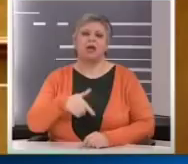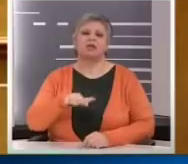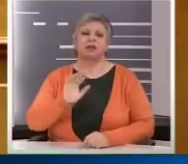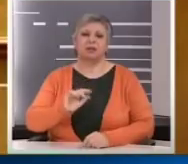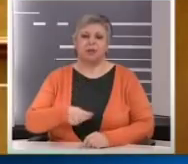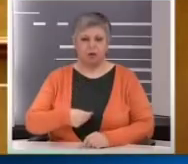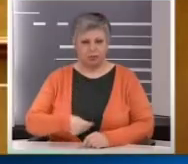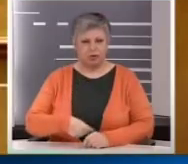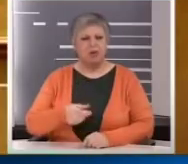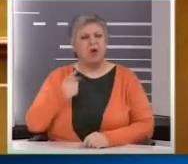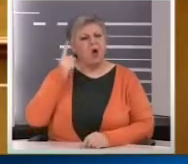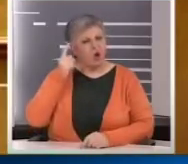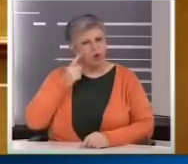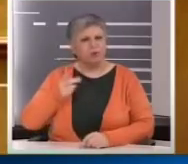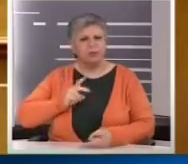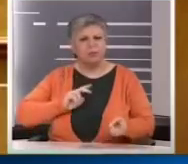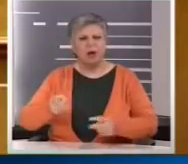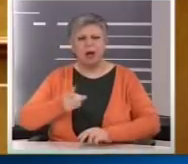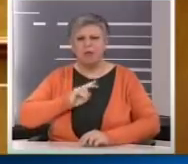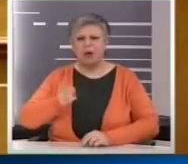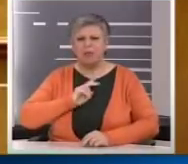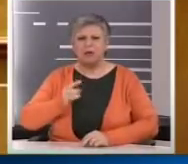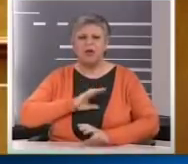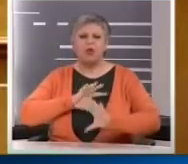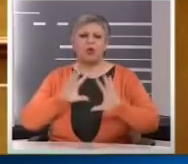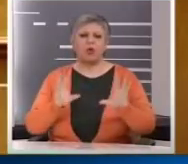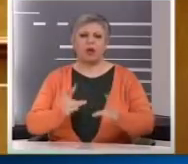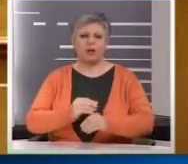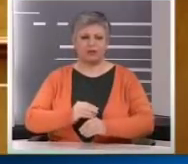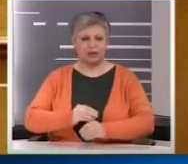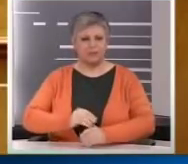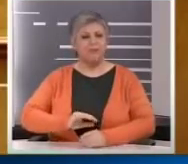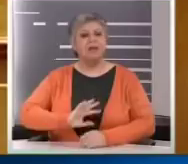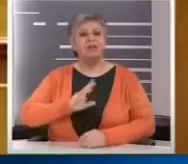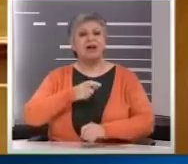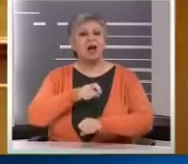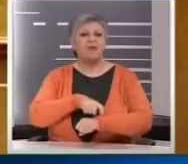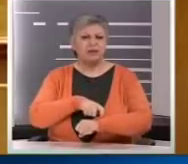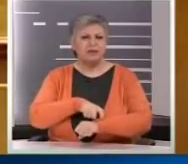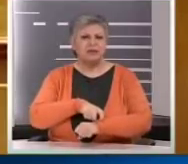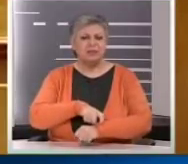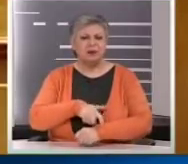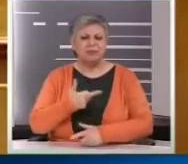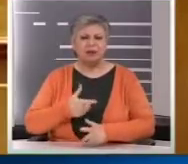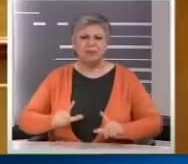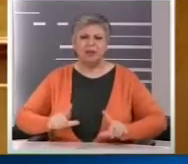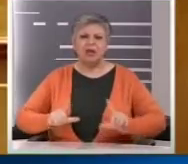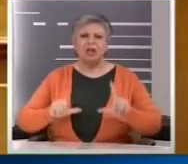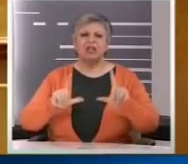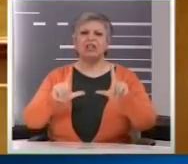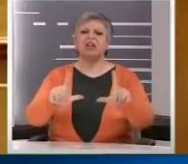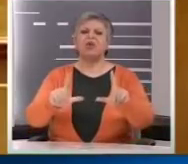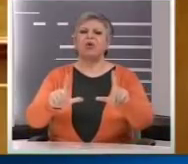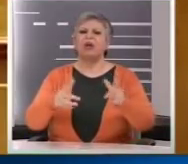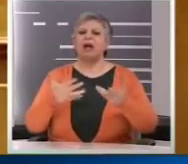διεξοδικά και νομίζω ότι η εικόνα της Βουλής αυτή τη στιγμή δείχνει τι